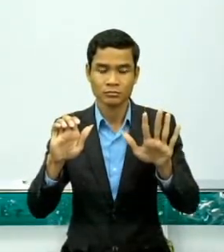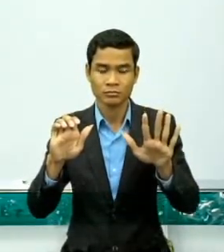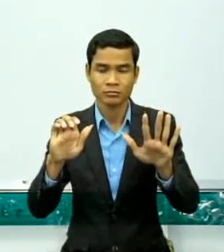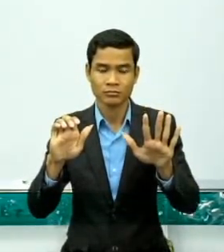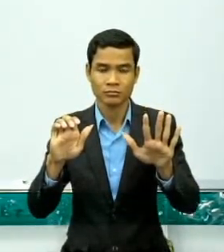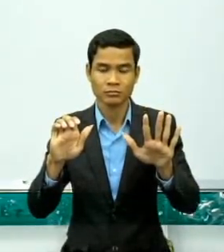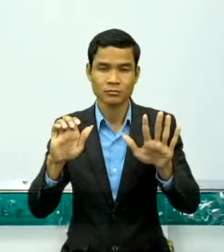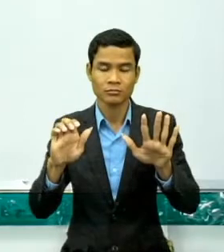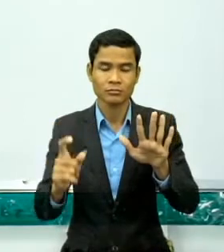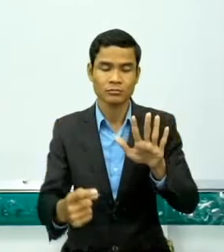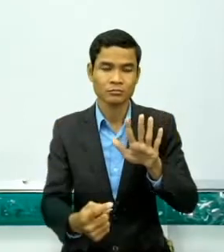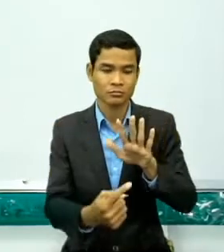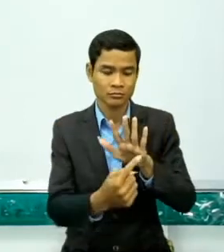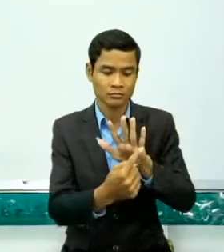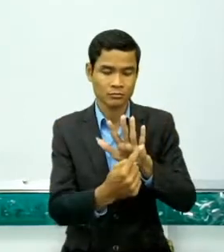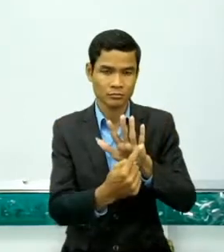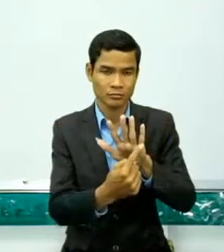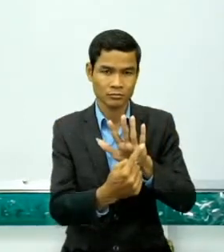អឺ